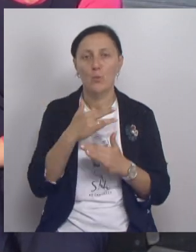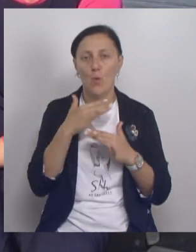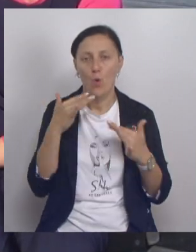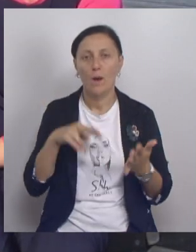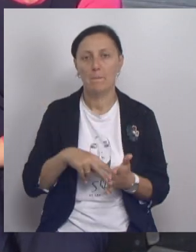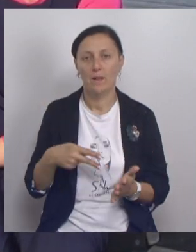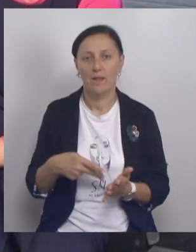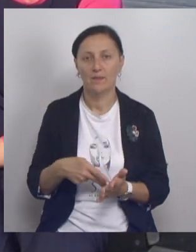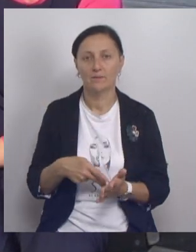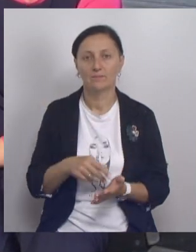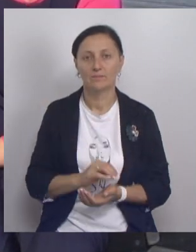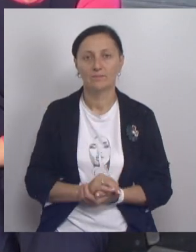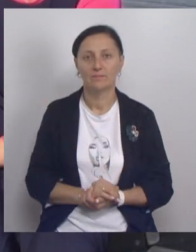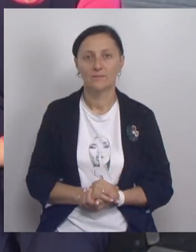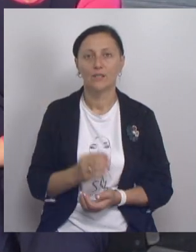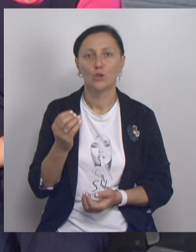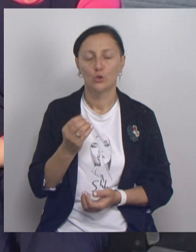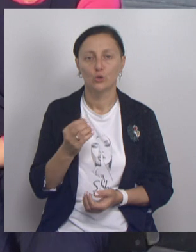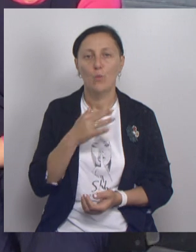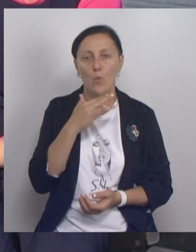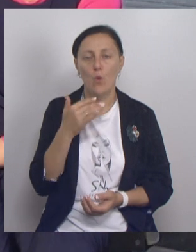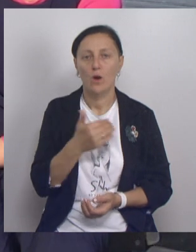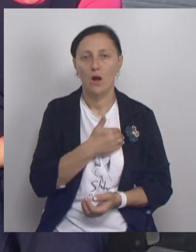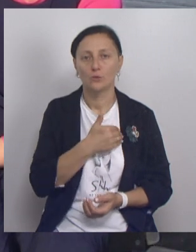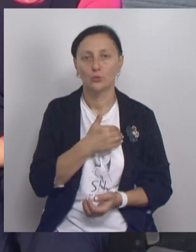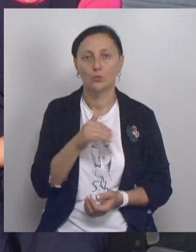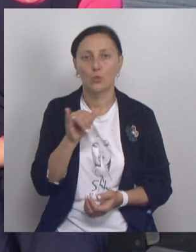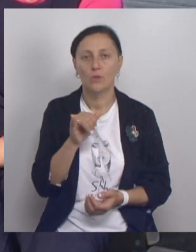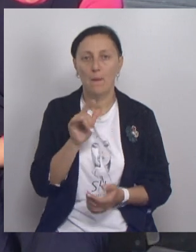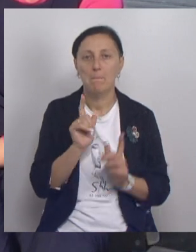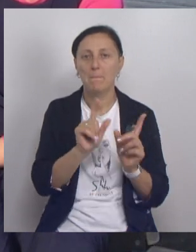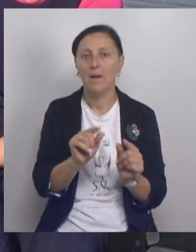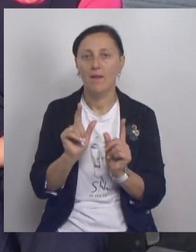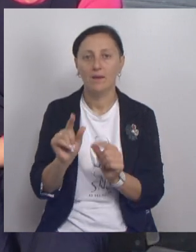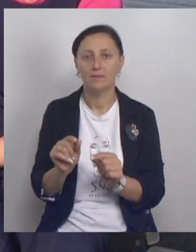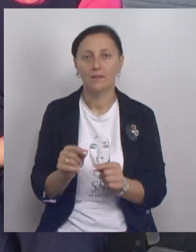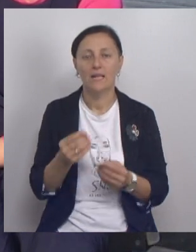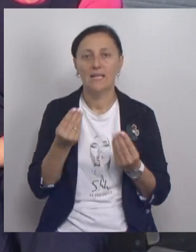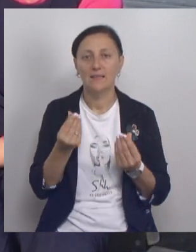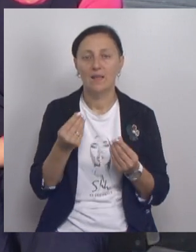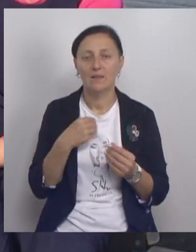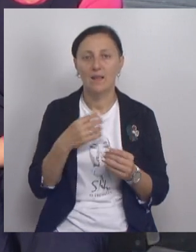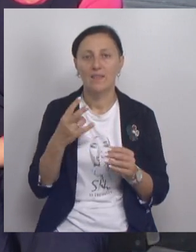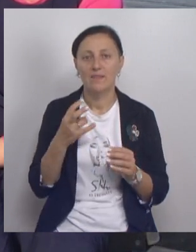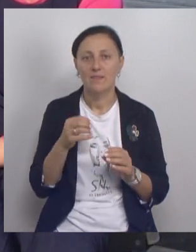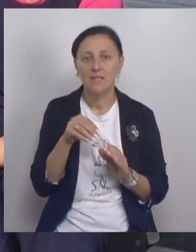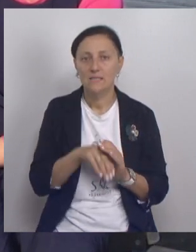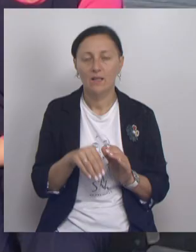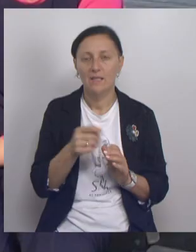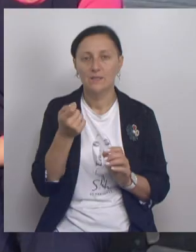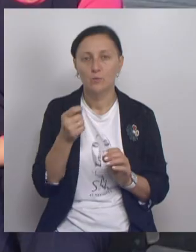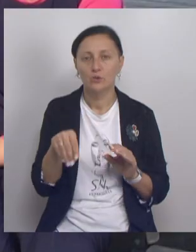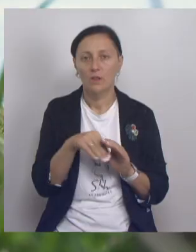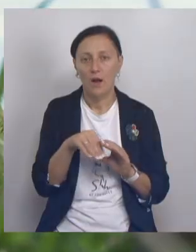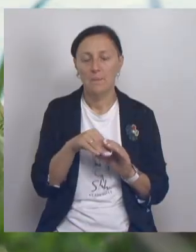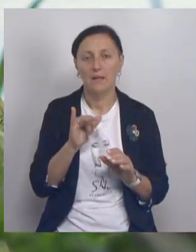планов. Еще много куда хотелось поехать. Деньги не складываем в чулок. Немножко накопили и